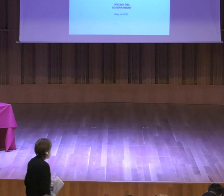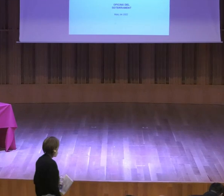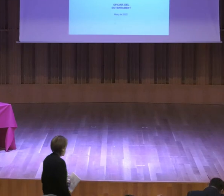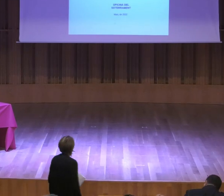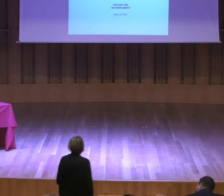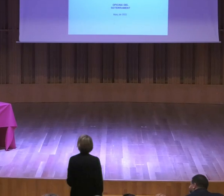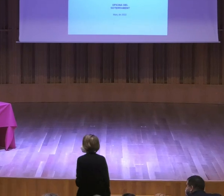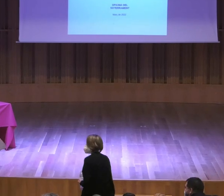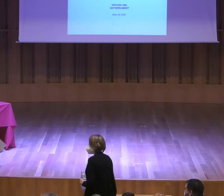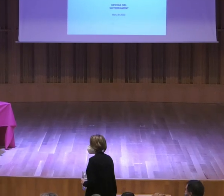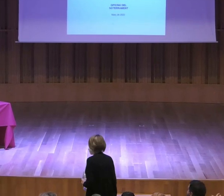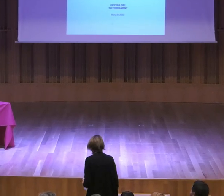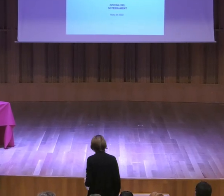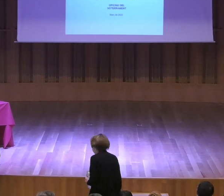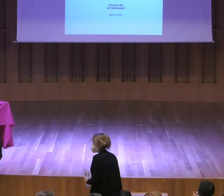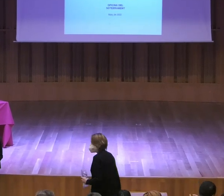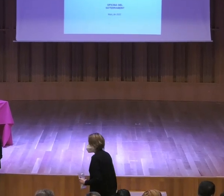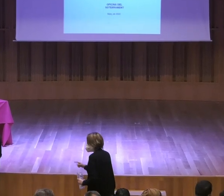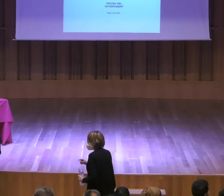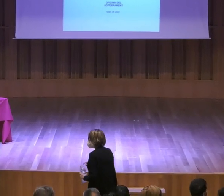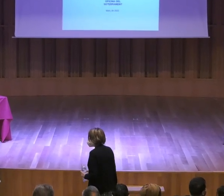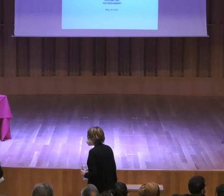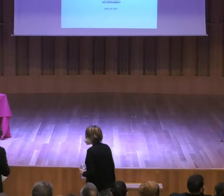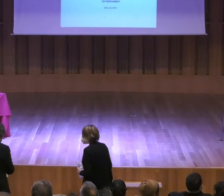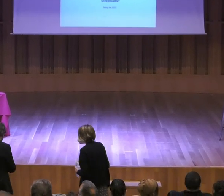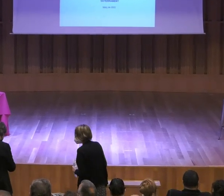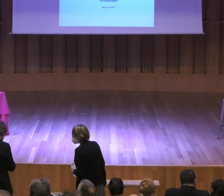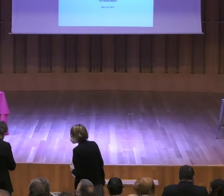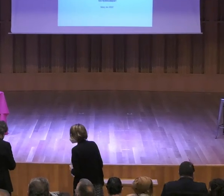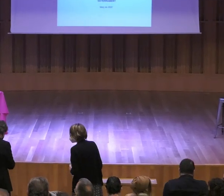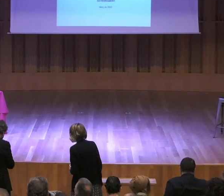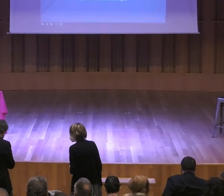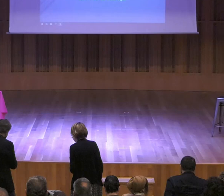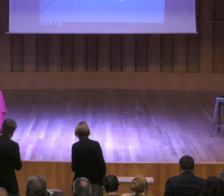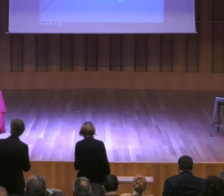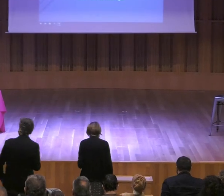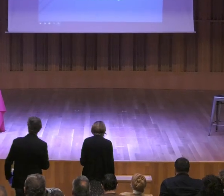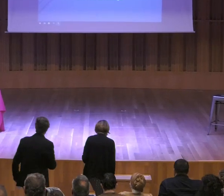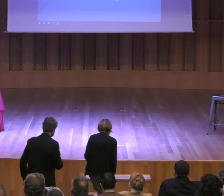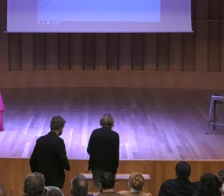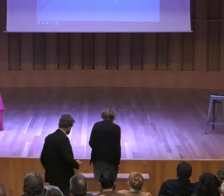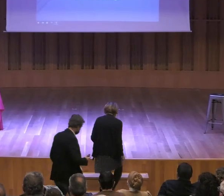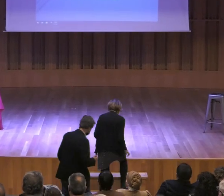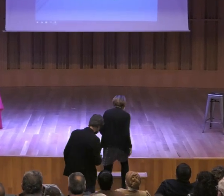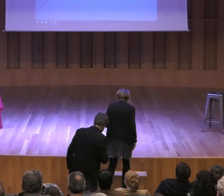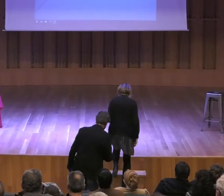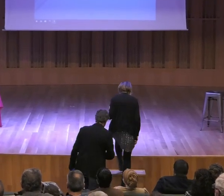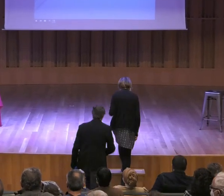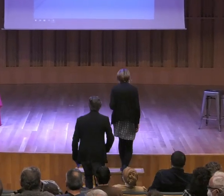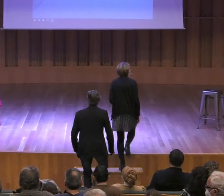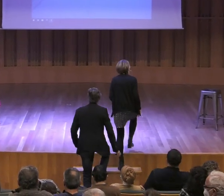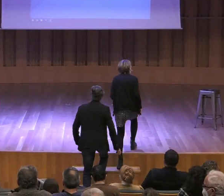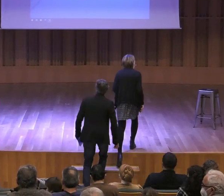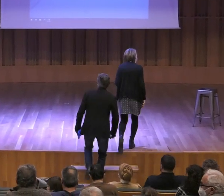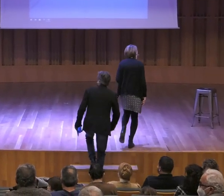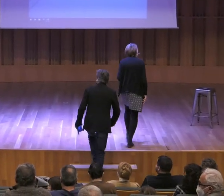Mentre donem pas a l'equip guanyador, us recordo que podeu anotar les vostres preguntes